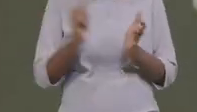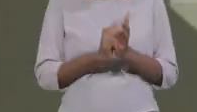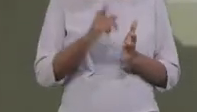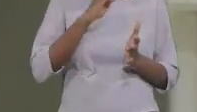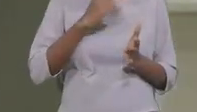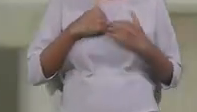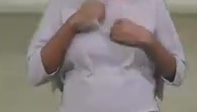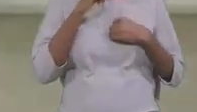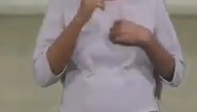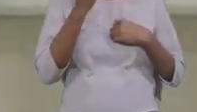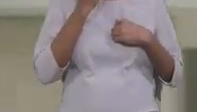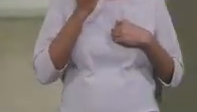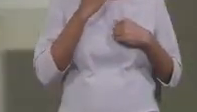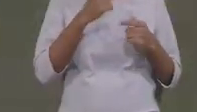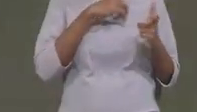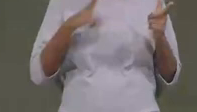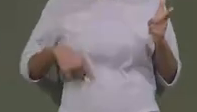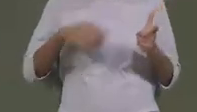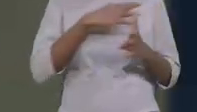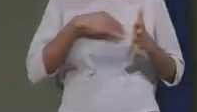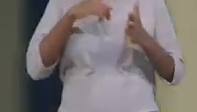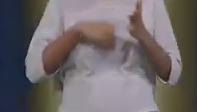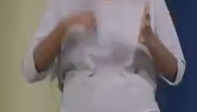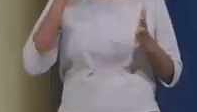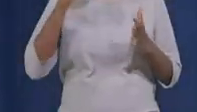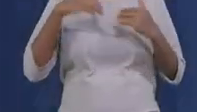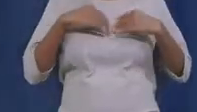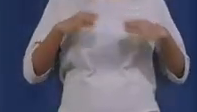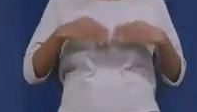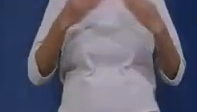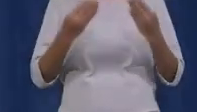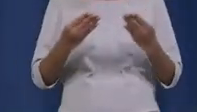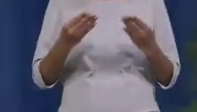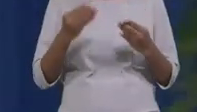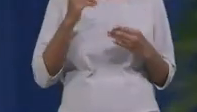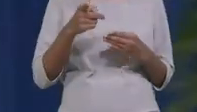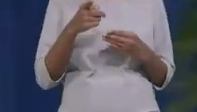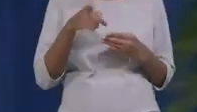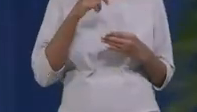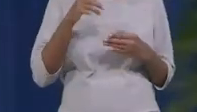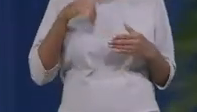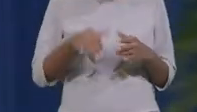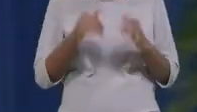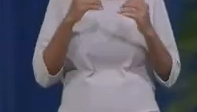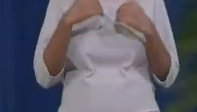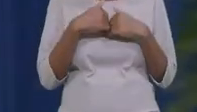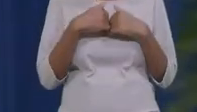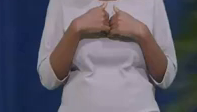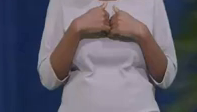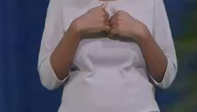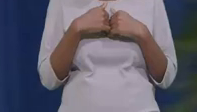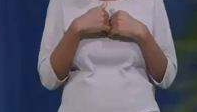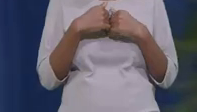là-bas et tu n'as pas offensé le Seigneur. Et ce qu'il t'a donné, tu